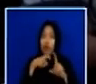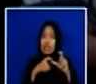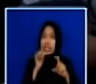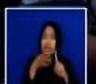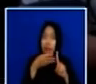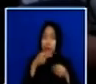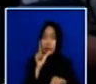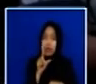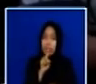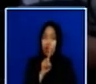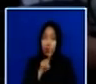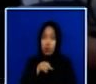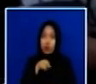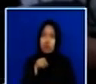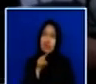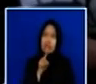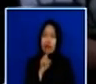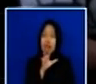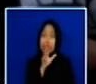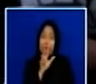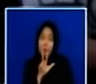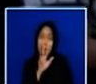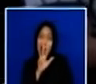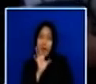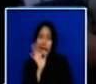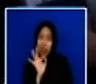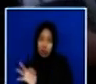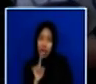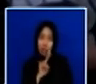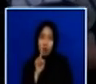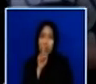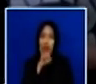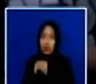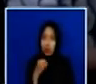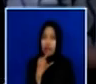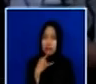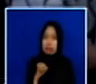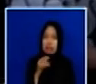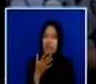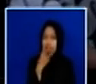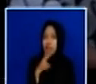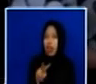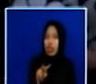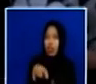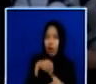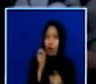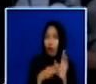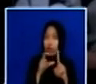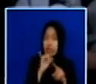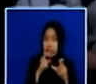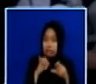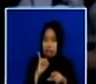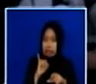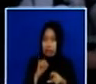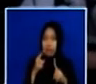disampaikan 800 tuh karena situasi ataupun kondisi daripada orang-orang tersebut ke